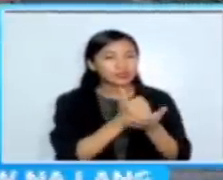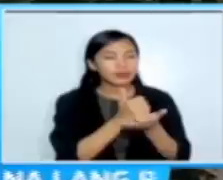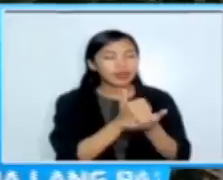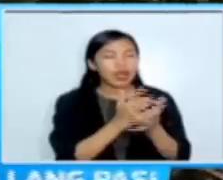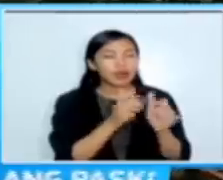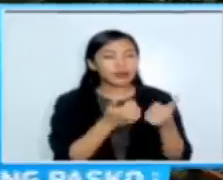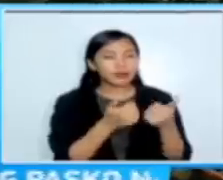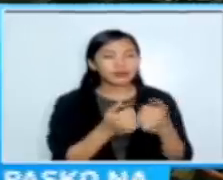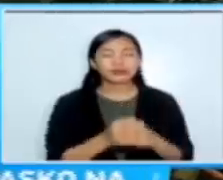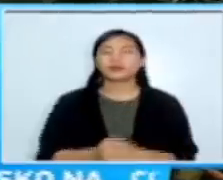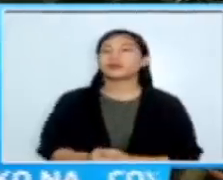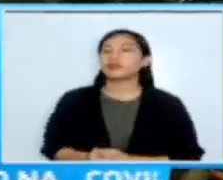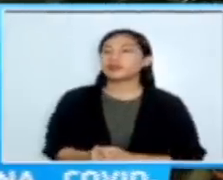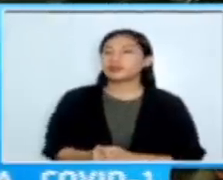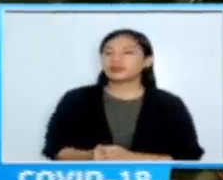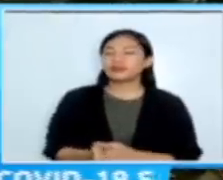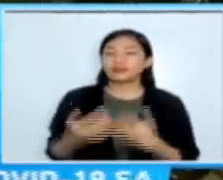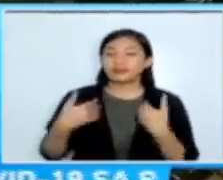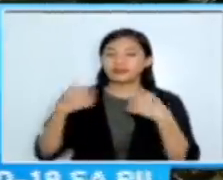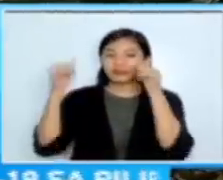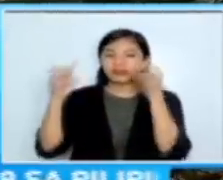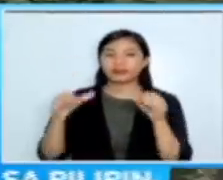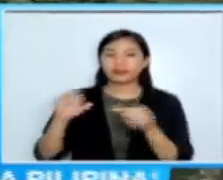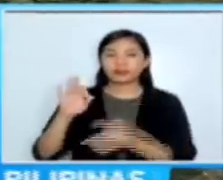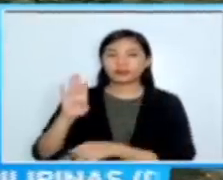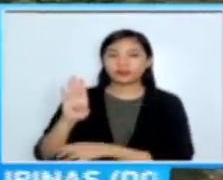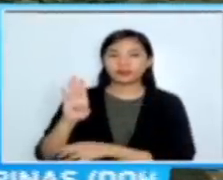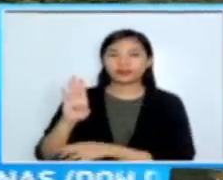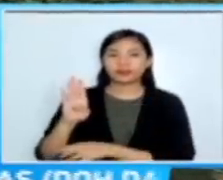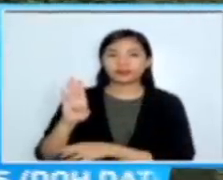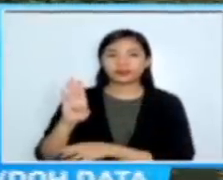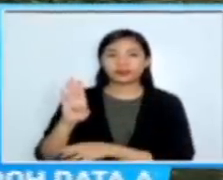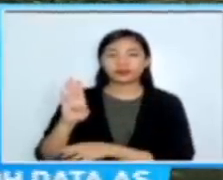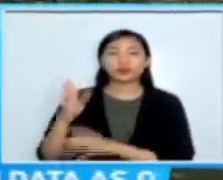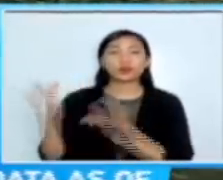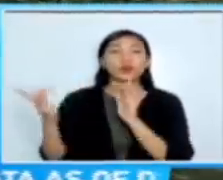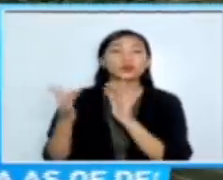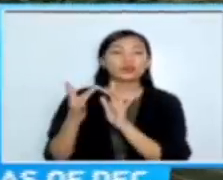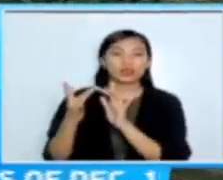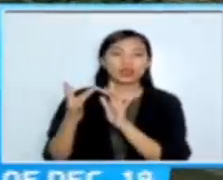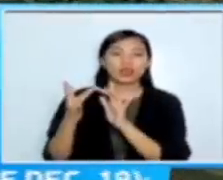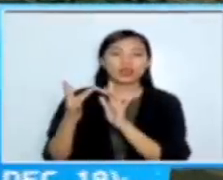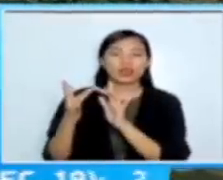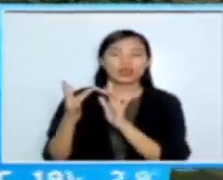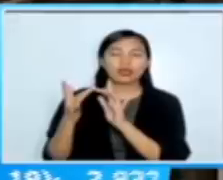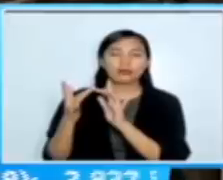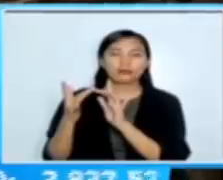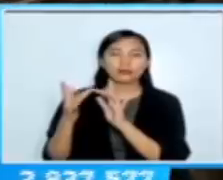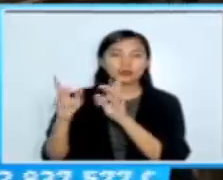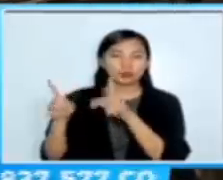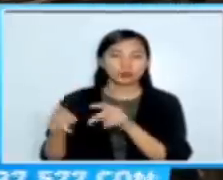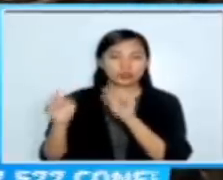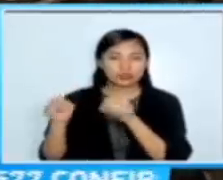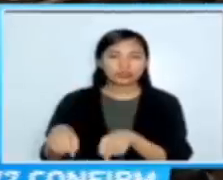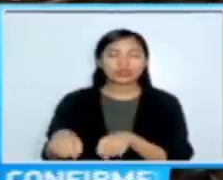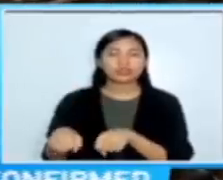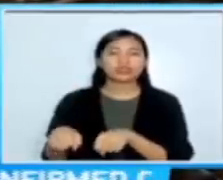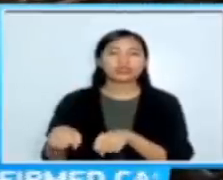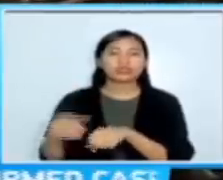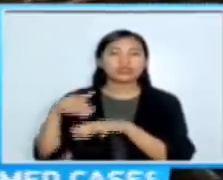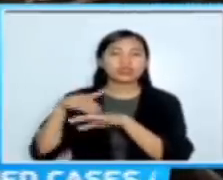ng immediate na contact person. May mga ilang staff ako dito, like